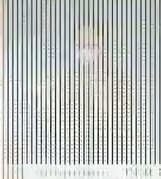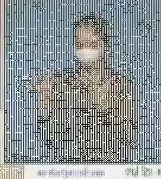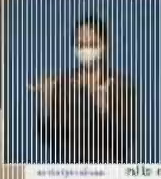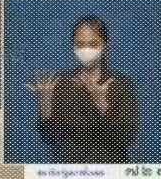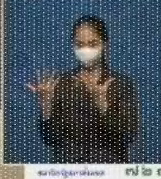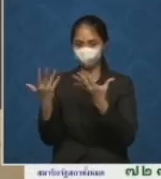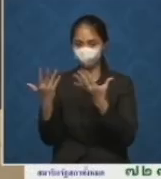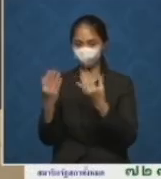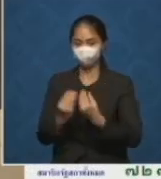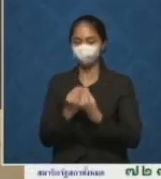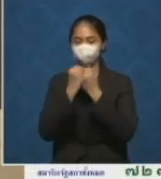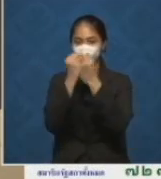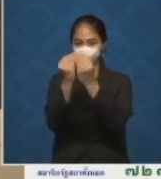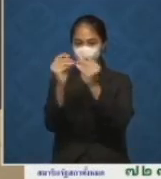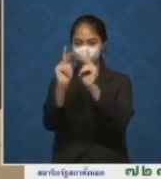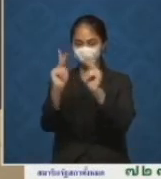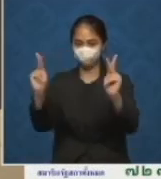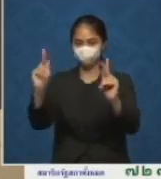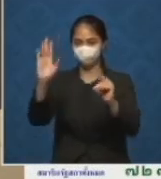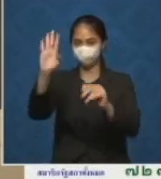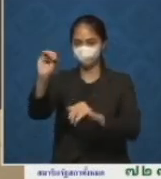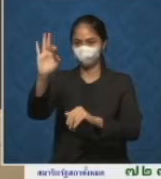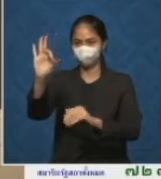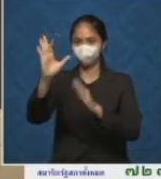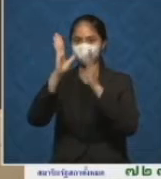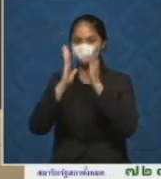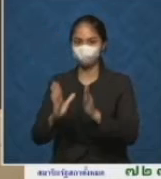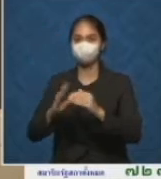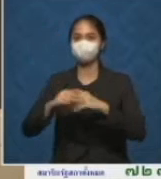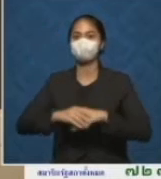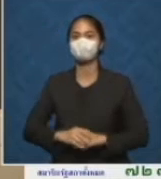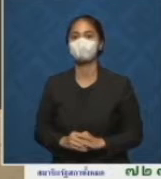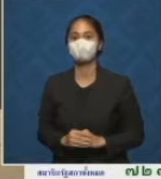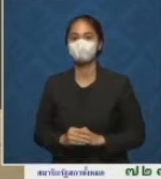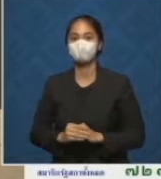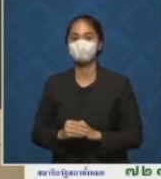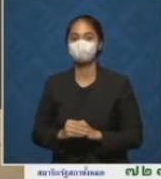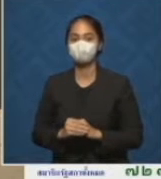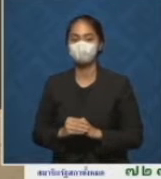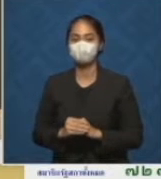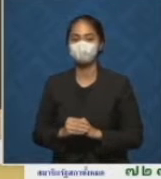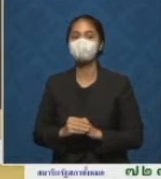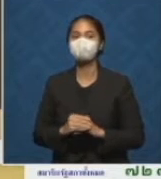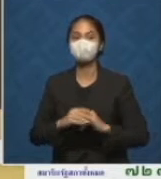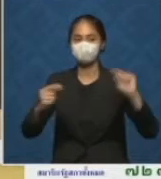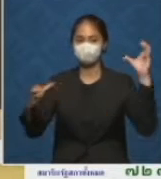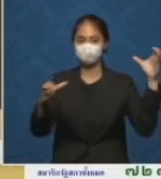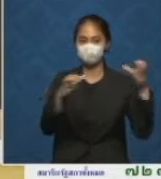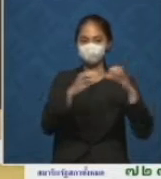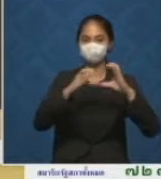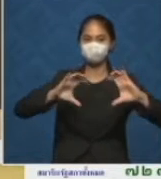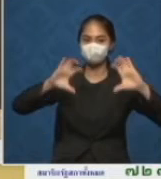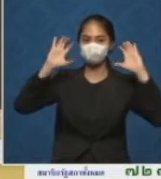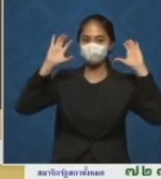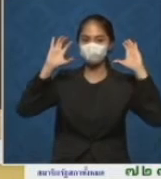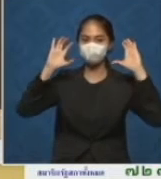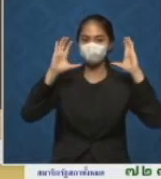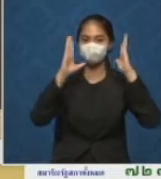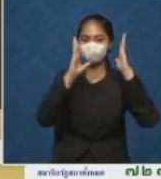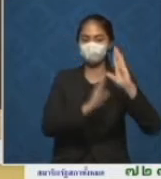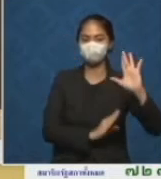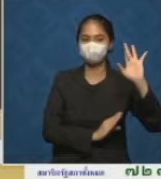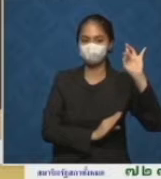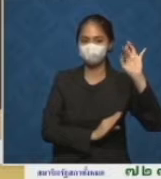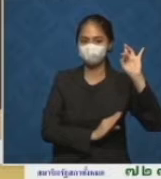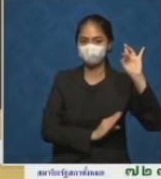ที่ท่านกรรมการวิสามัญ49ท่านครับสัดส่วนก็จะเป็นของคณะรัฐมนตรี8ท่านน